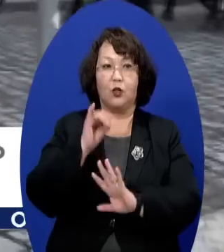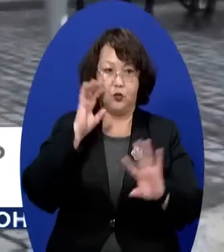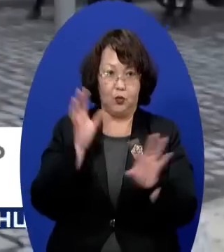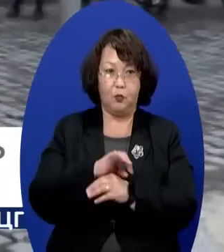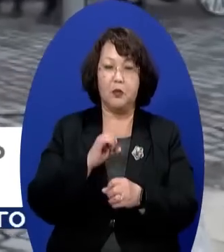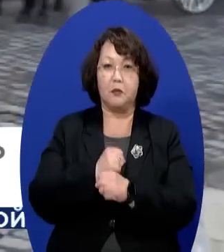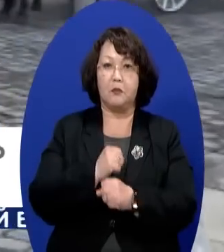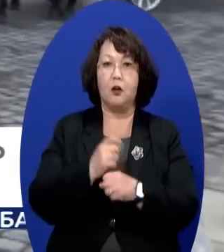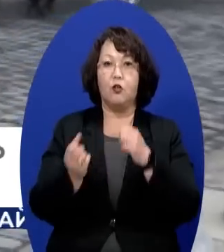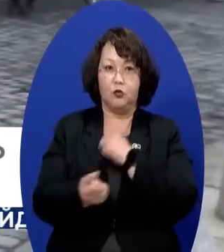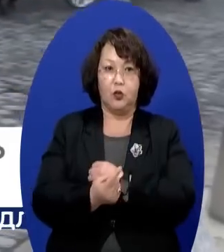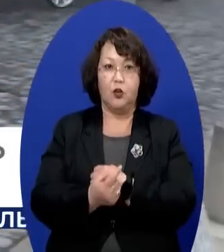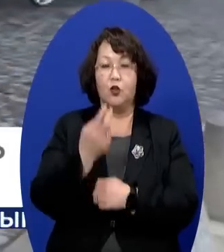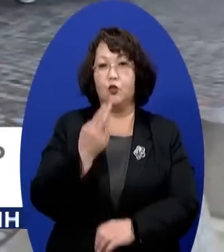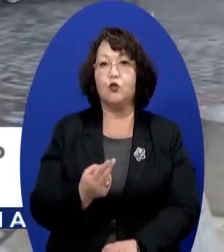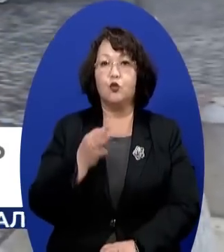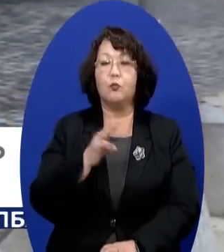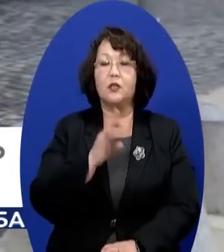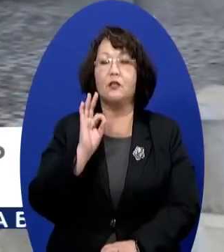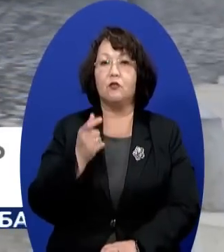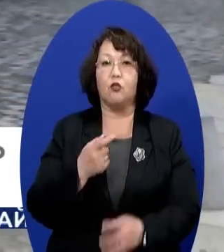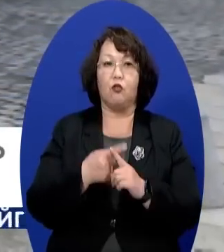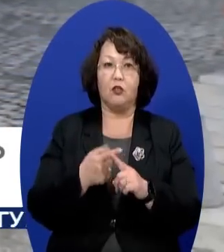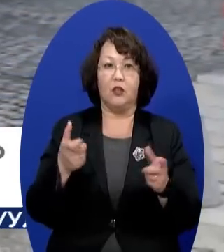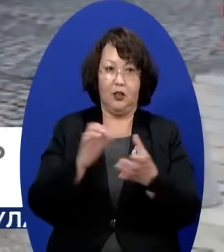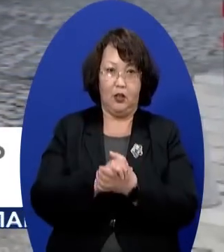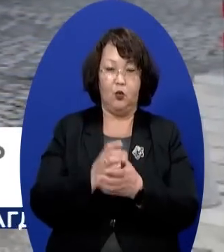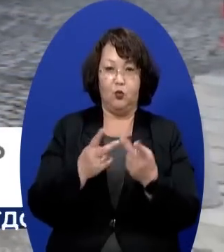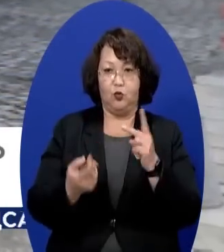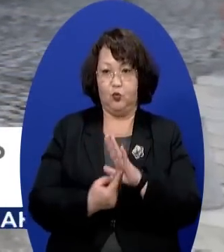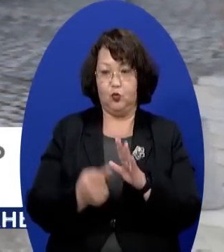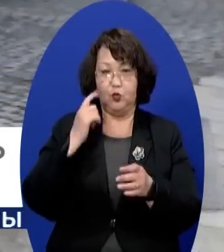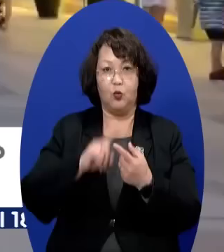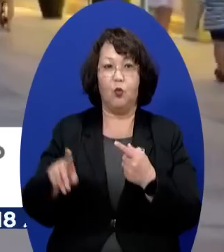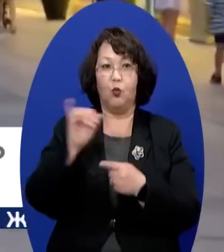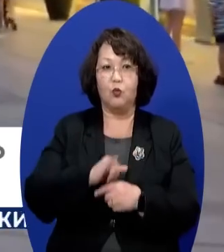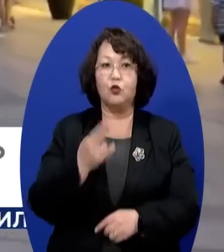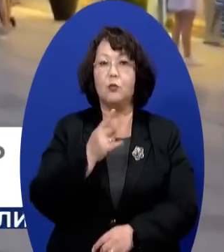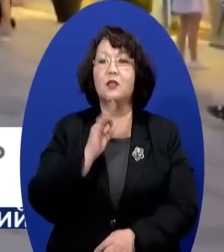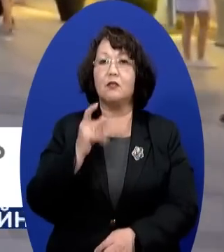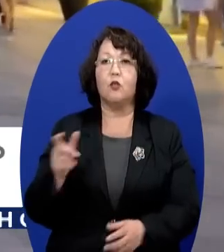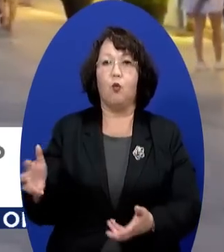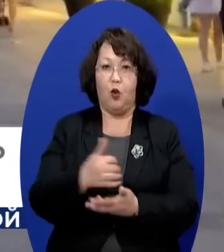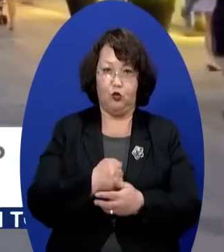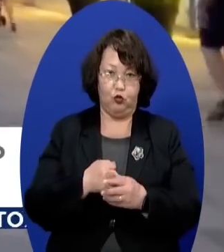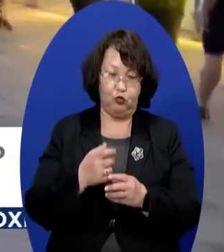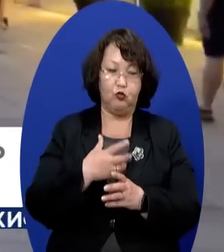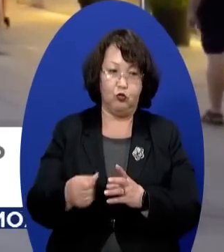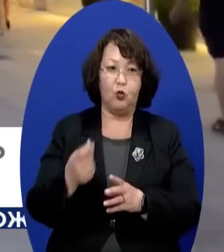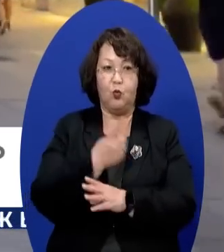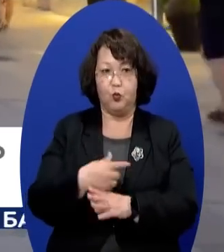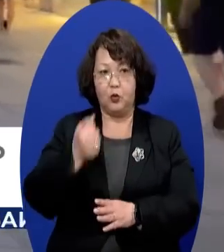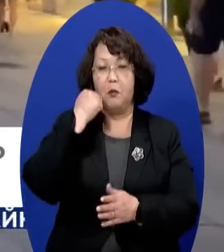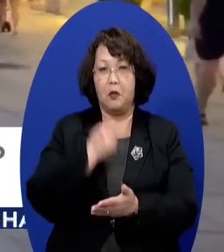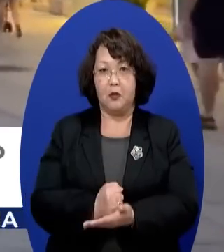байгаагаараа онцлогтой. Цөмийн зэвсгийг хориглох тухай гэрээний үндсэн зорилго нь улс орнуудыг цөмийн зэвсгээ хураахад нөлөөлөх, цөмийн зэвсгийг үр дүнтэй,